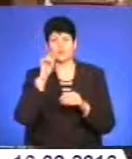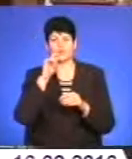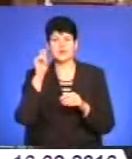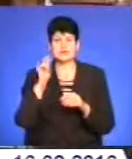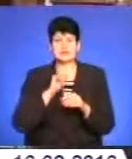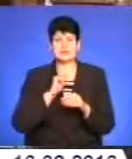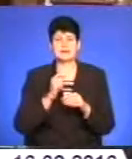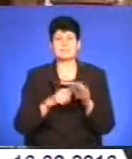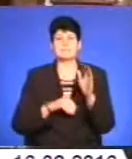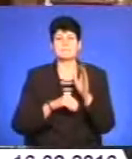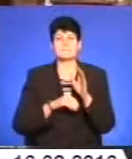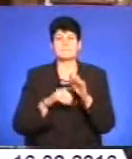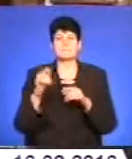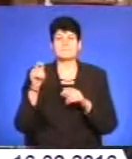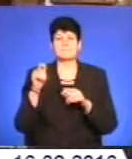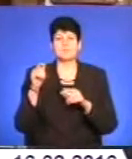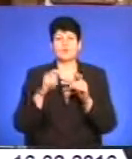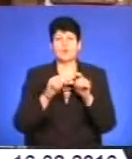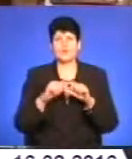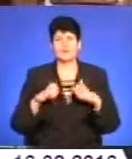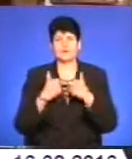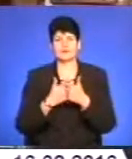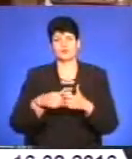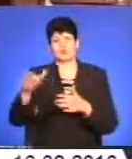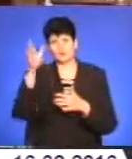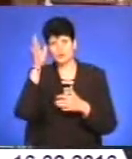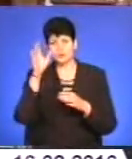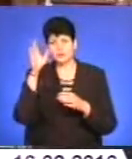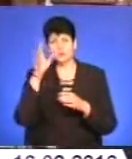України, парламентського комітету науки і освіти України та